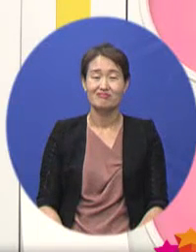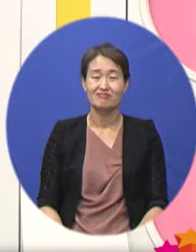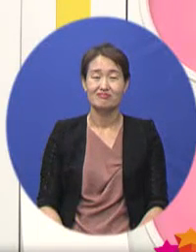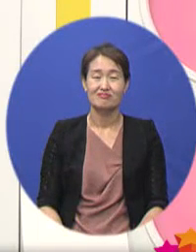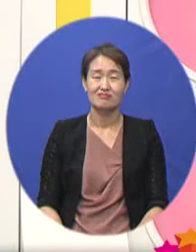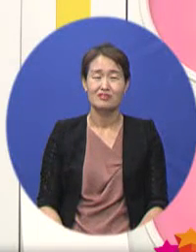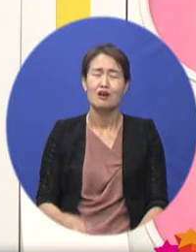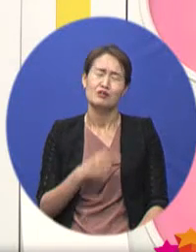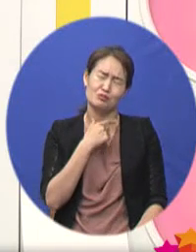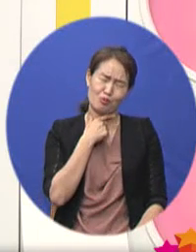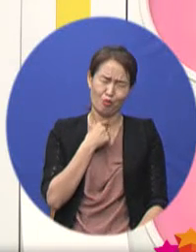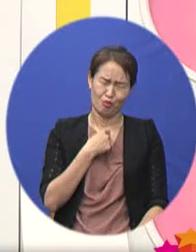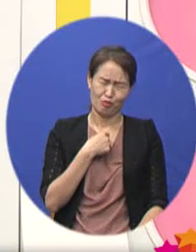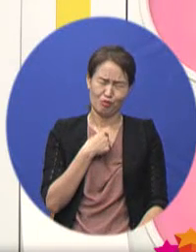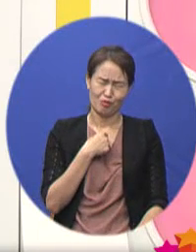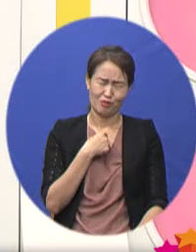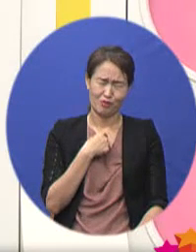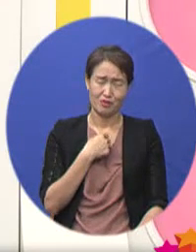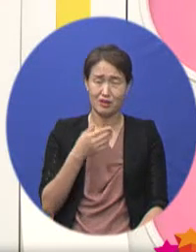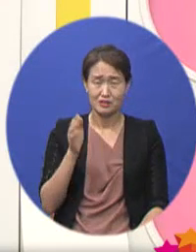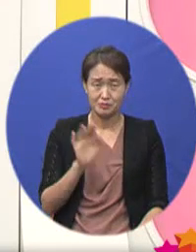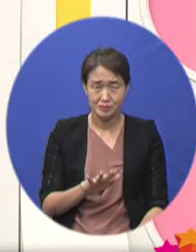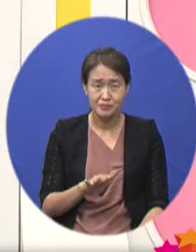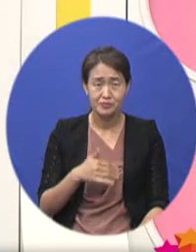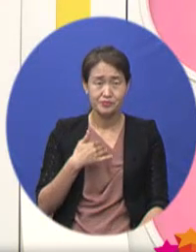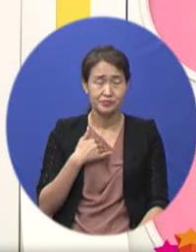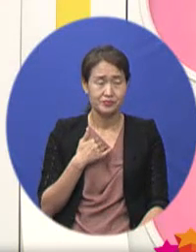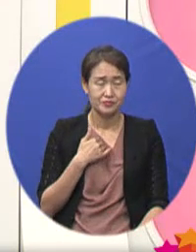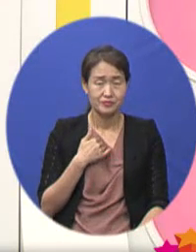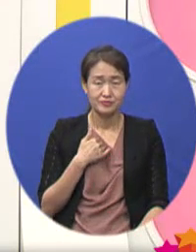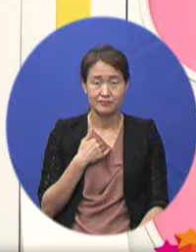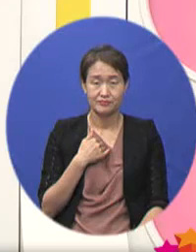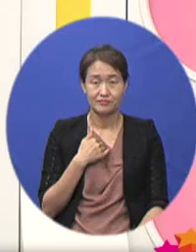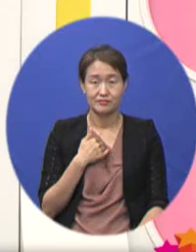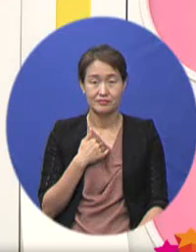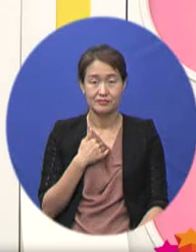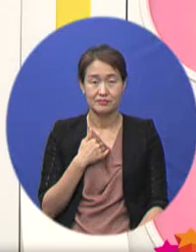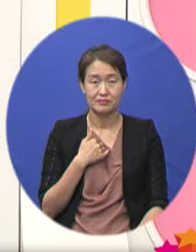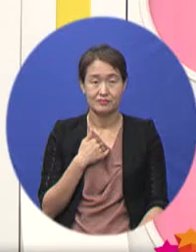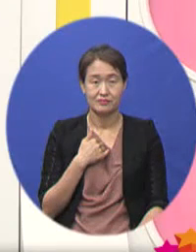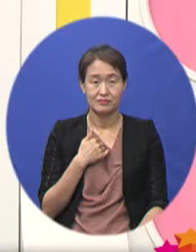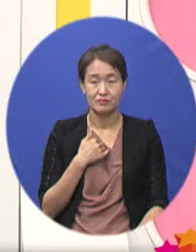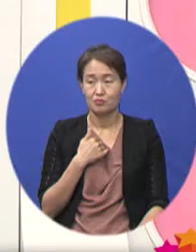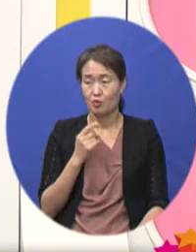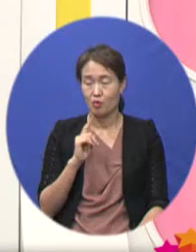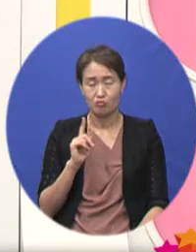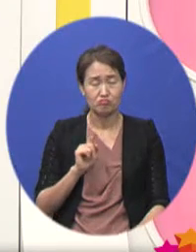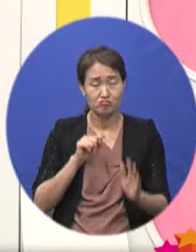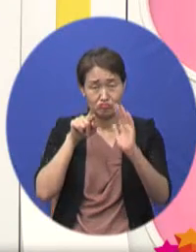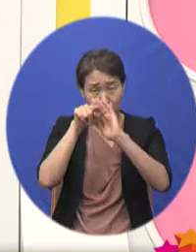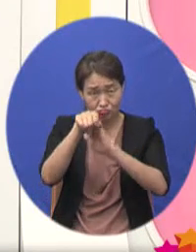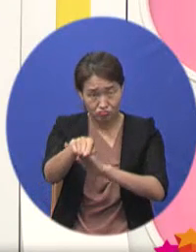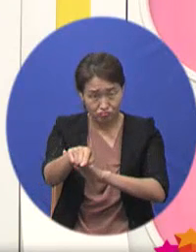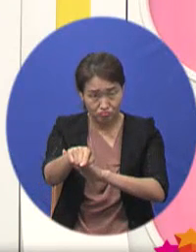뭐 그러면 싶으지요. 그런데 네. 막상 그, 저, 뭐 어디로 갔다가